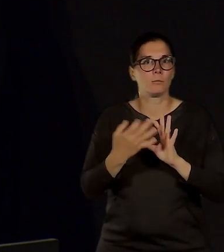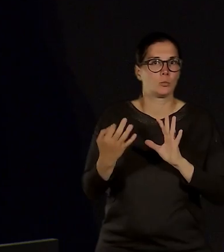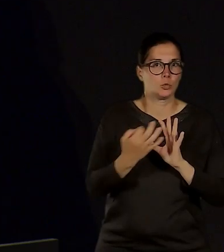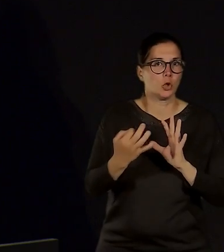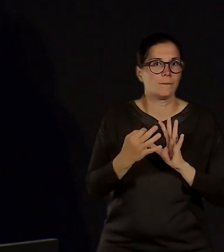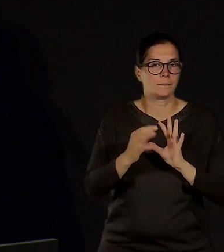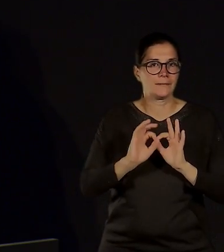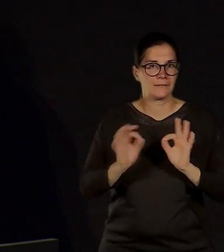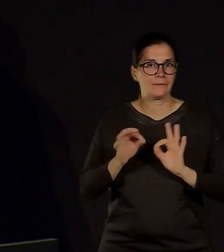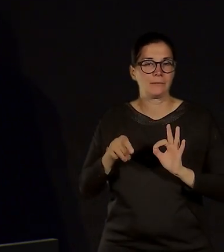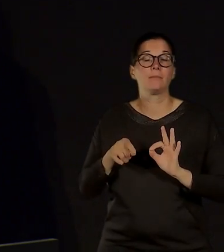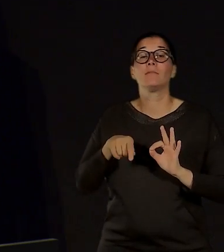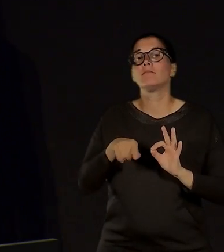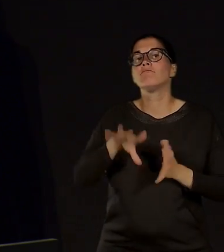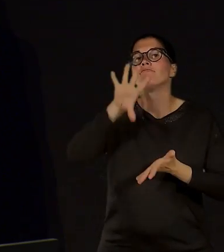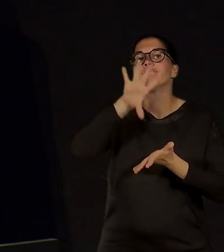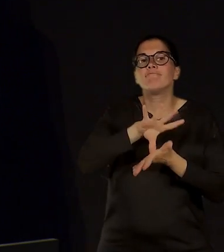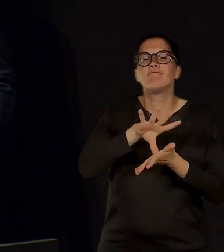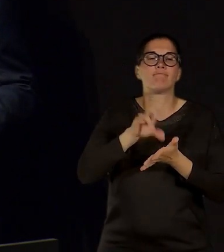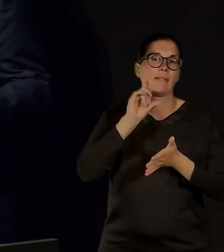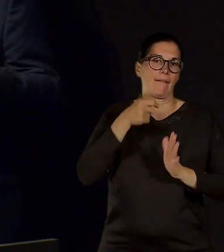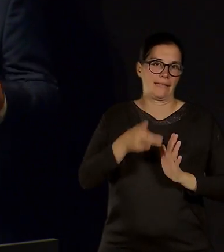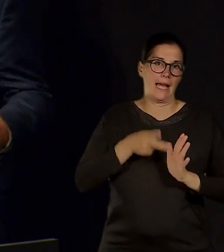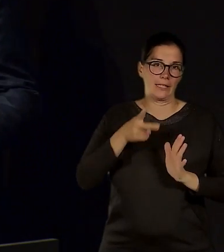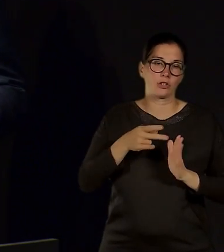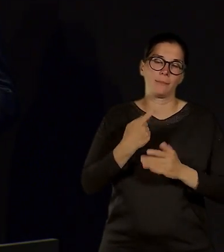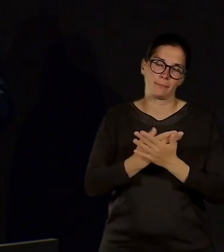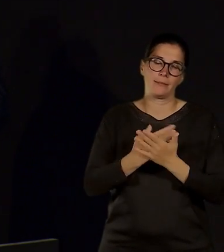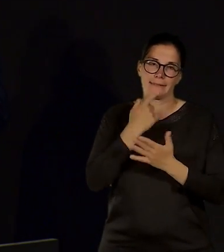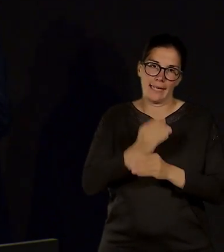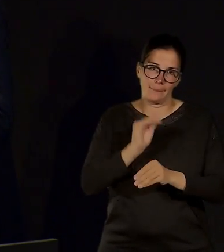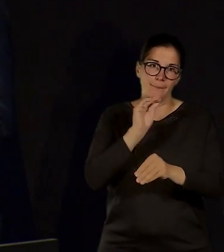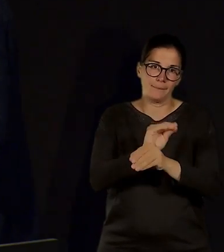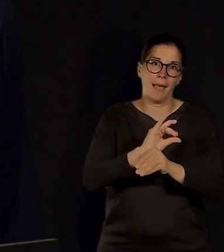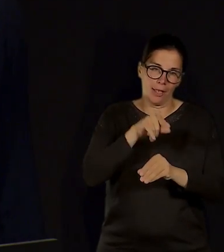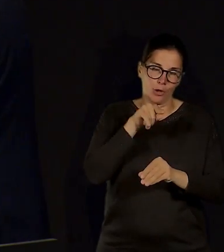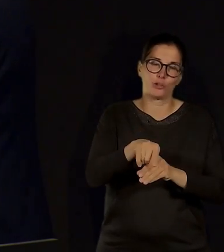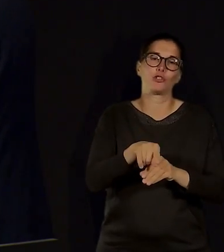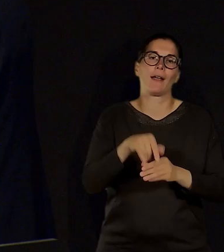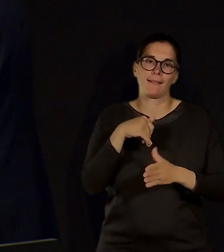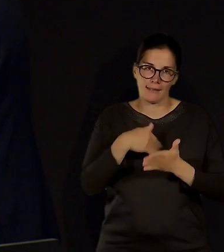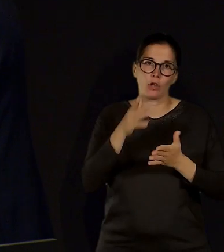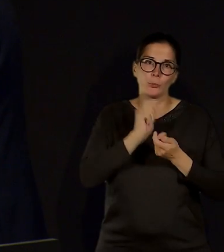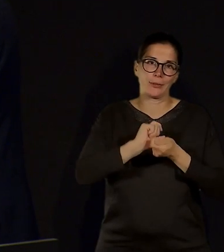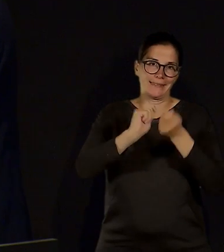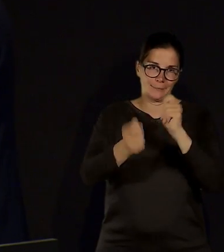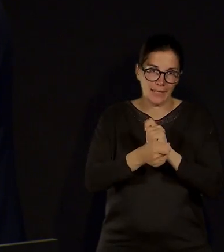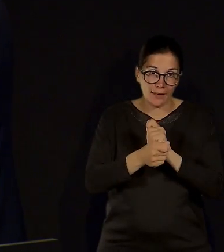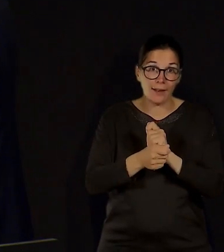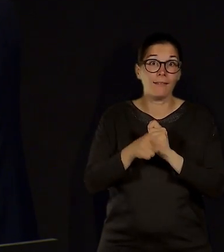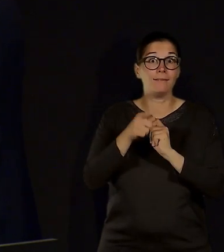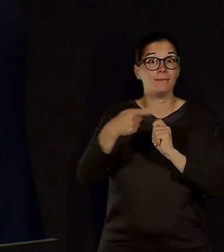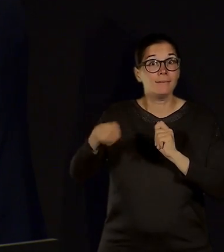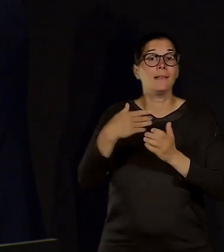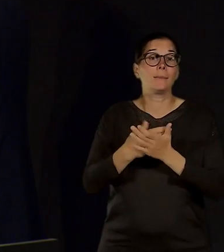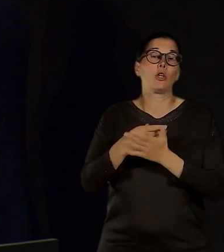centrem bude zase hlavní nádraží. Takže to jsem chtěl jenom doplnit, že na další program, na který se můžete těšit,